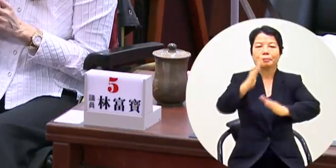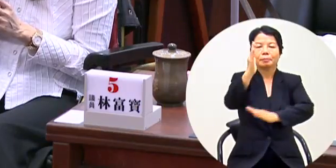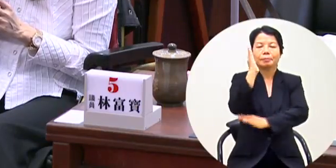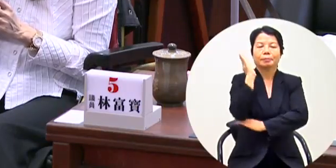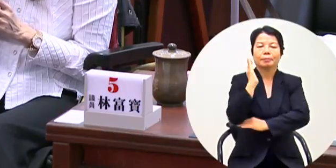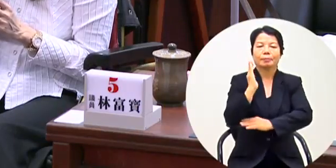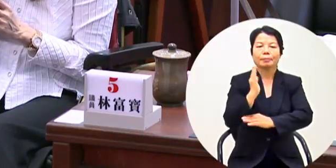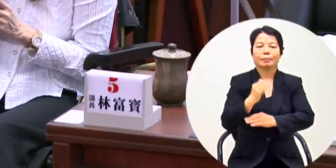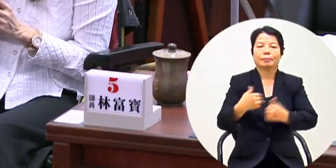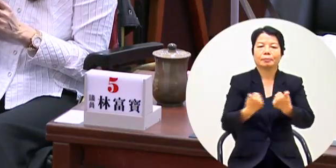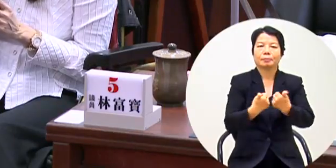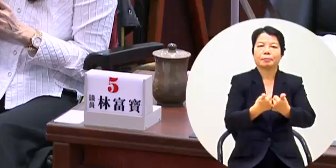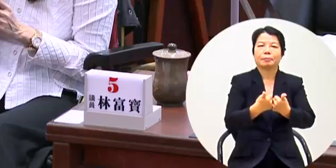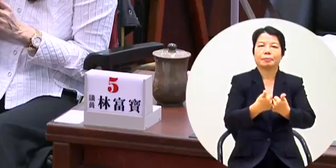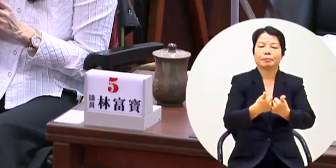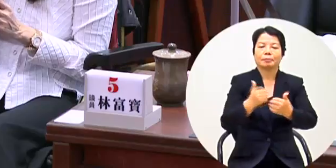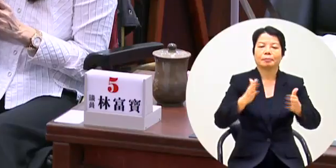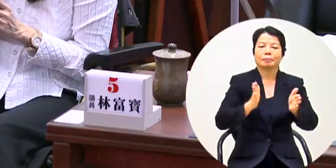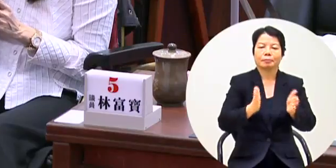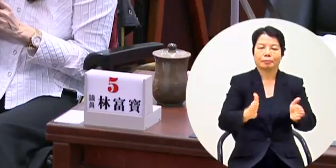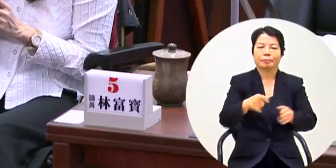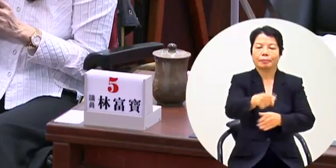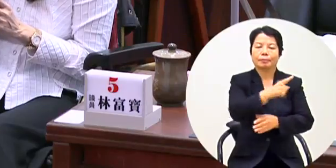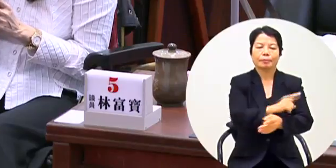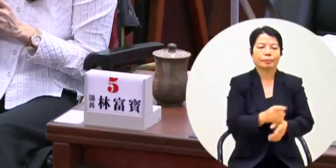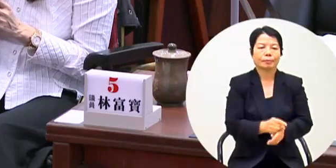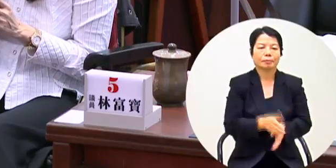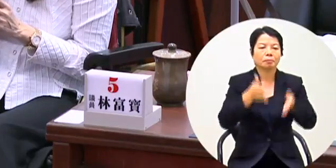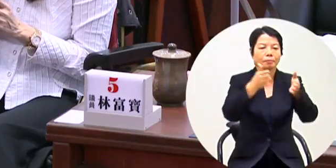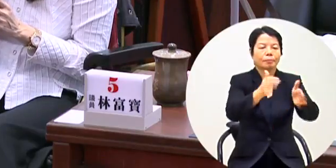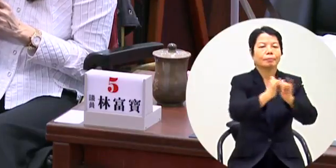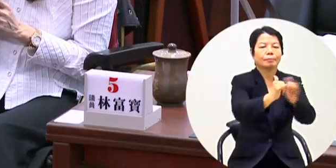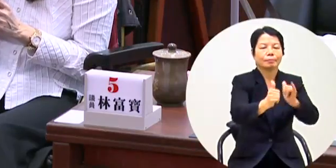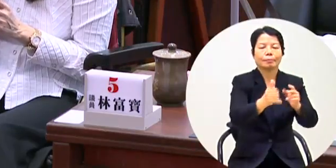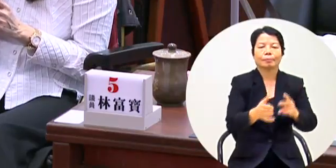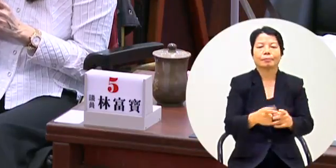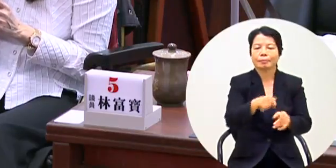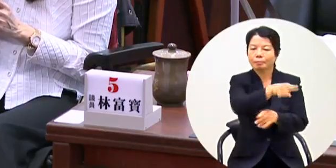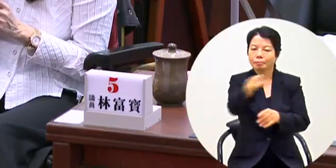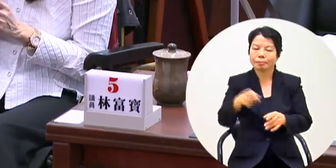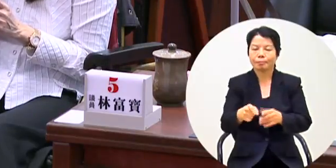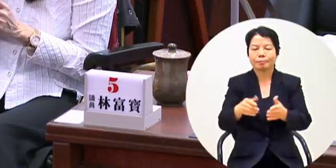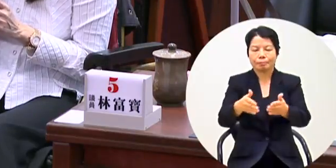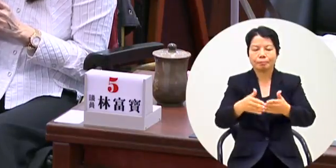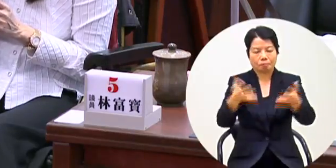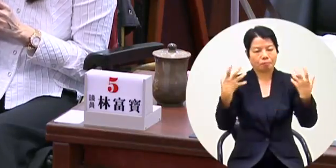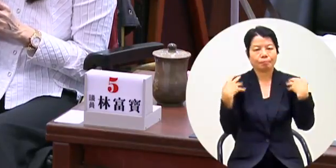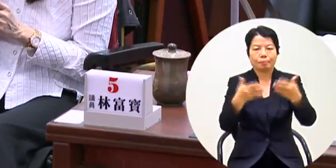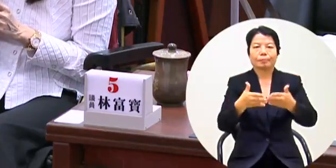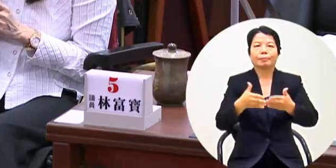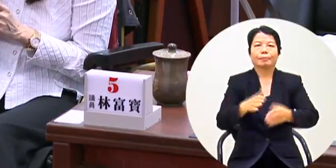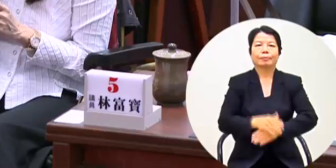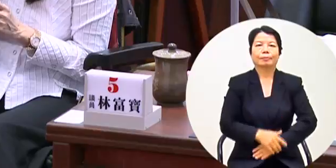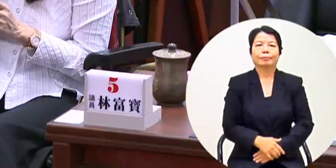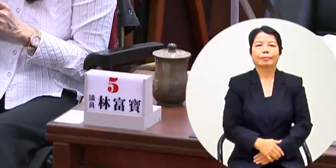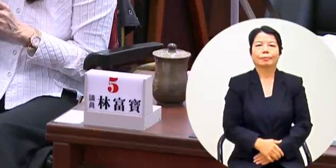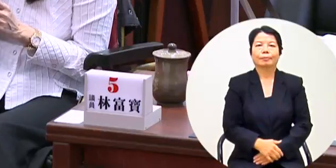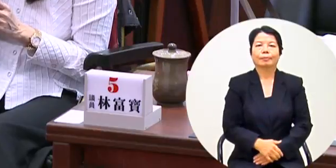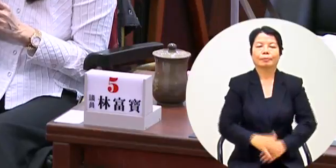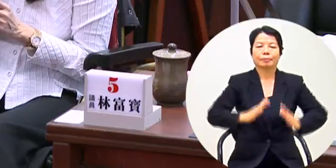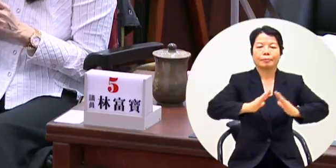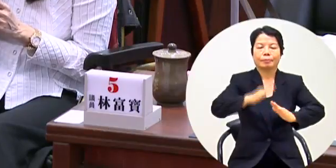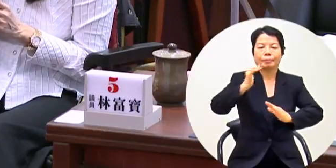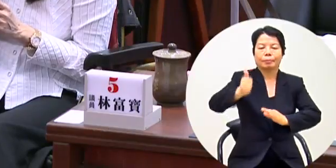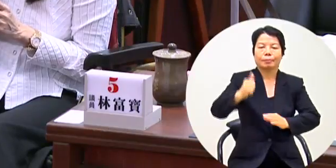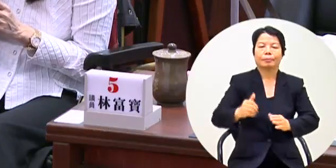市民交代，也要对很多人交代，所以我也希望市长跟我们市府团队继续加油。我